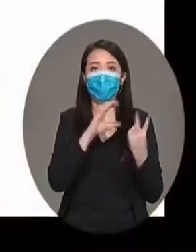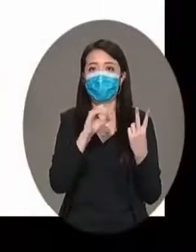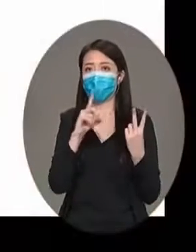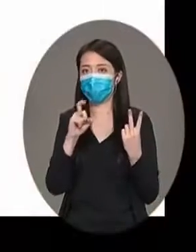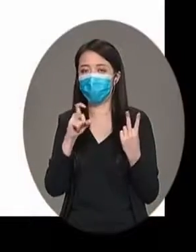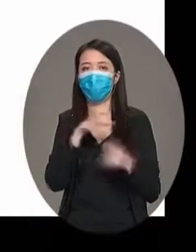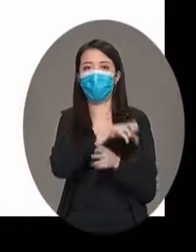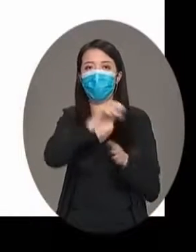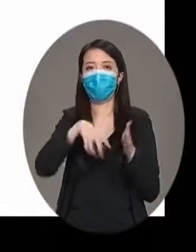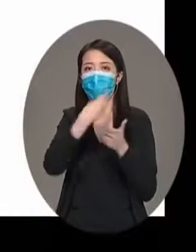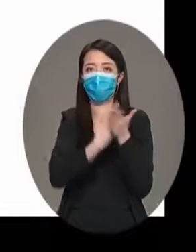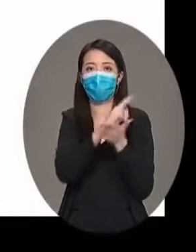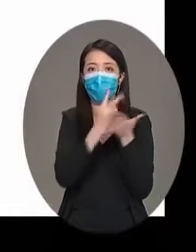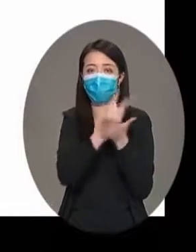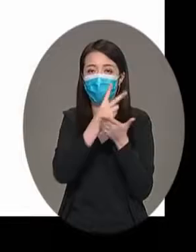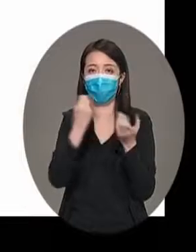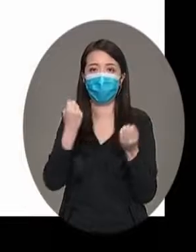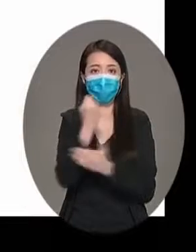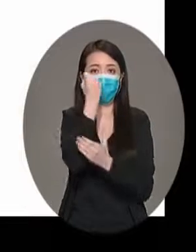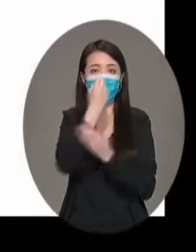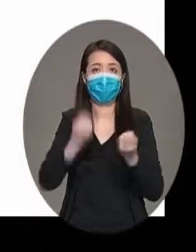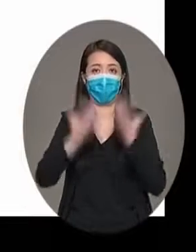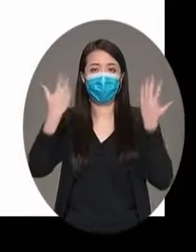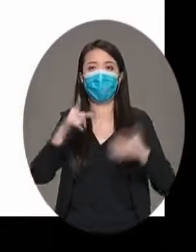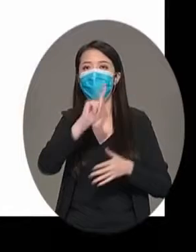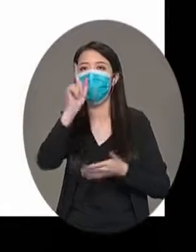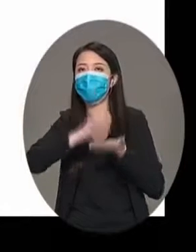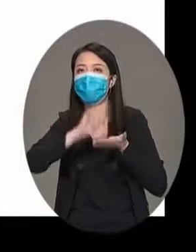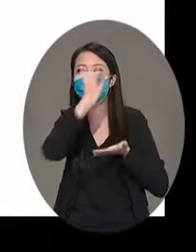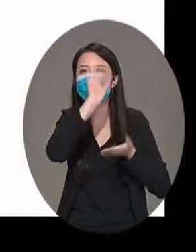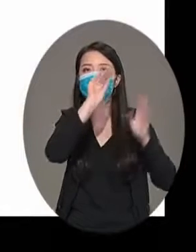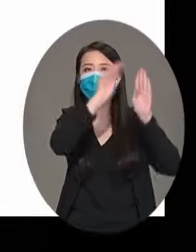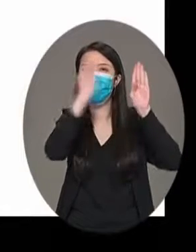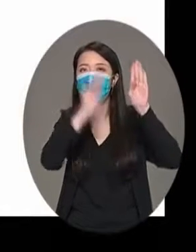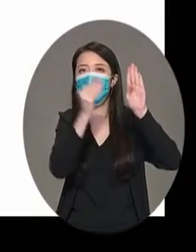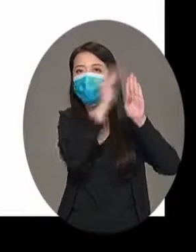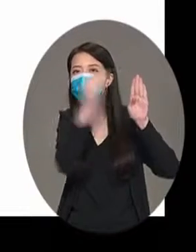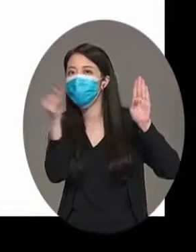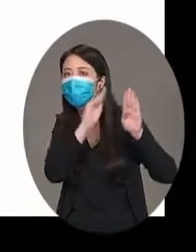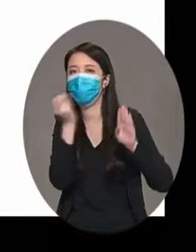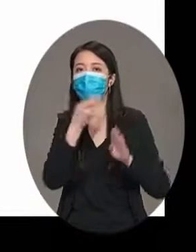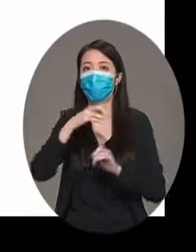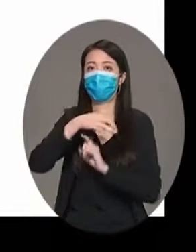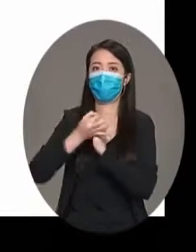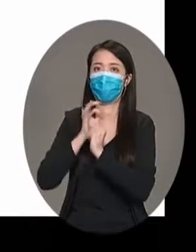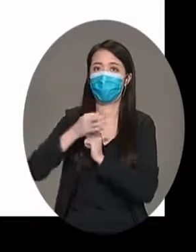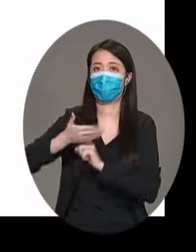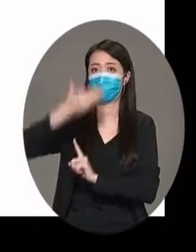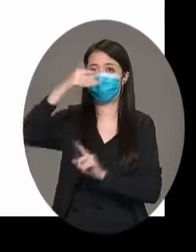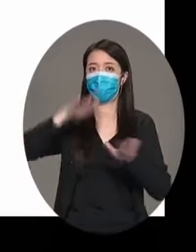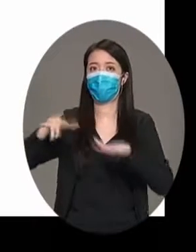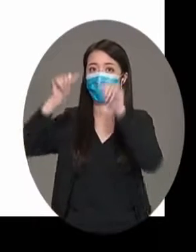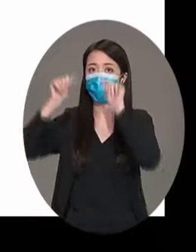說2019年修例風波爆發期間，因為清拆連農場、國旗、海報等問題，就引起建制派不